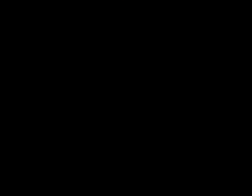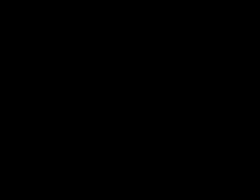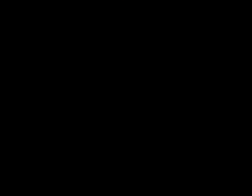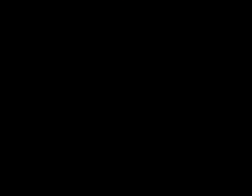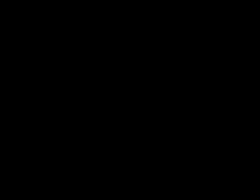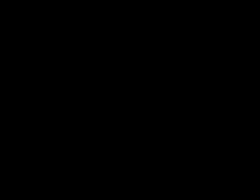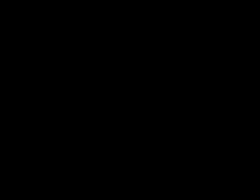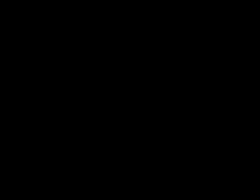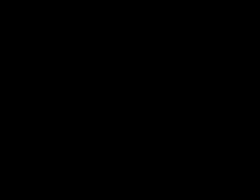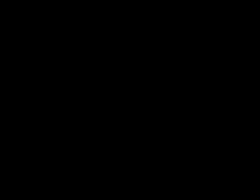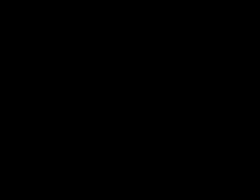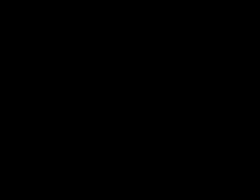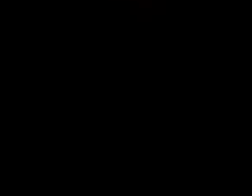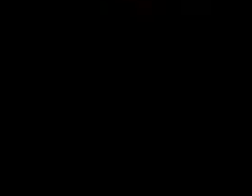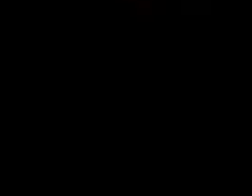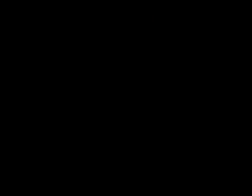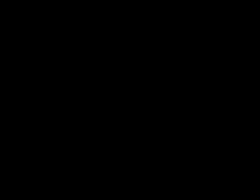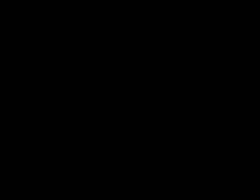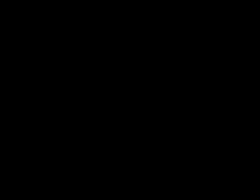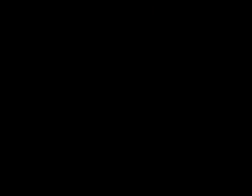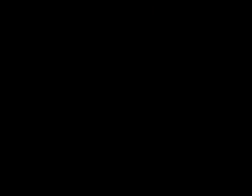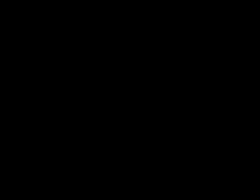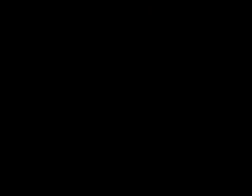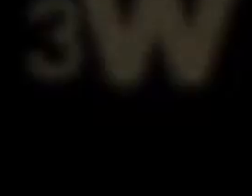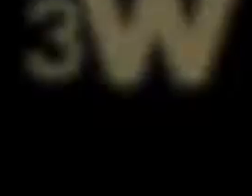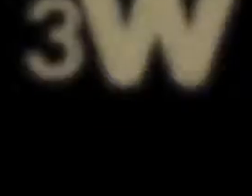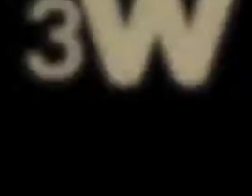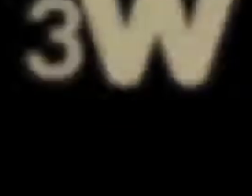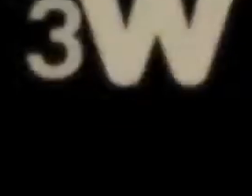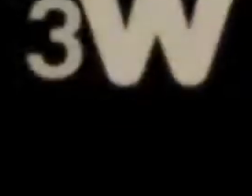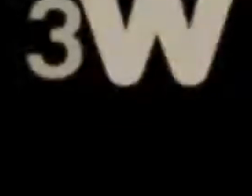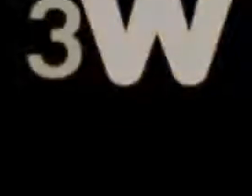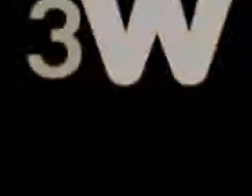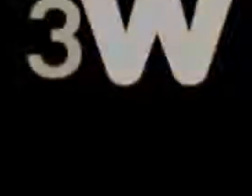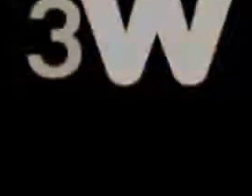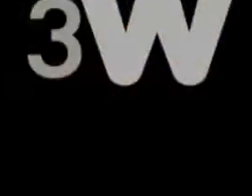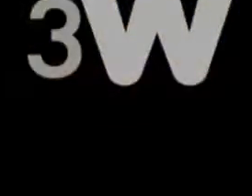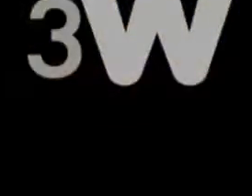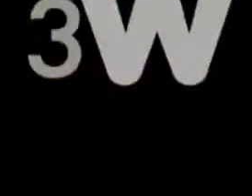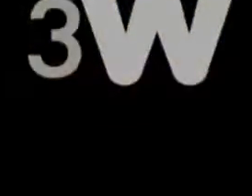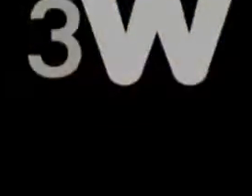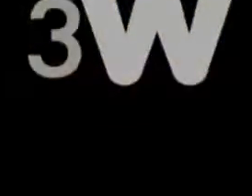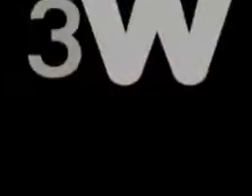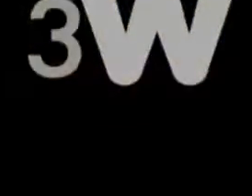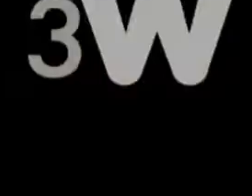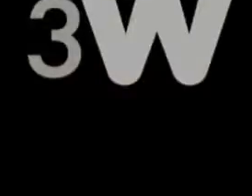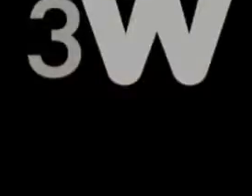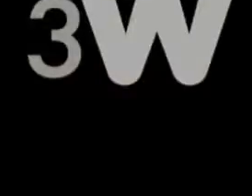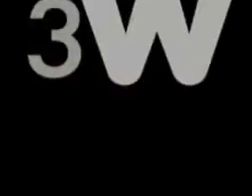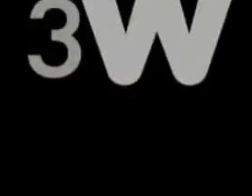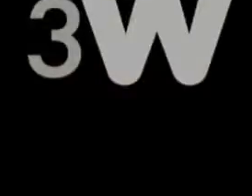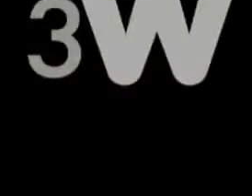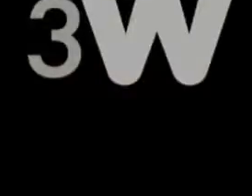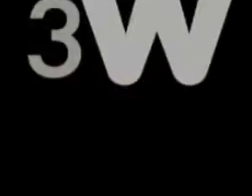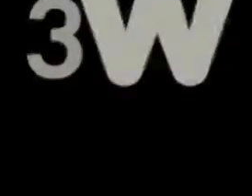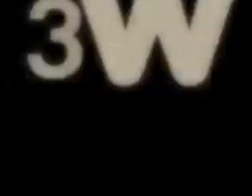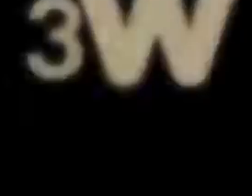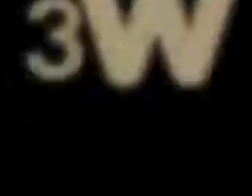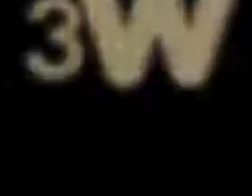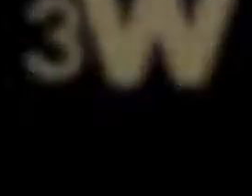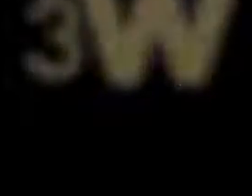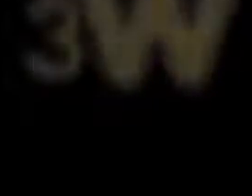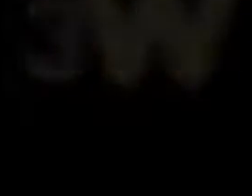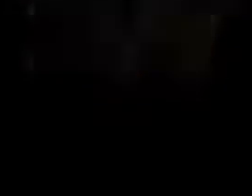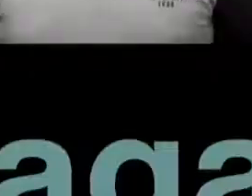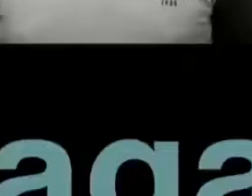sahabat melihat hidung dan 3 wajib wajib Iman wajib amalan